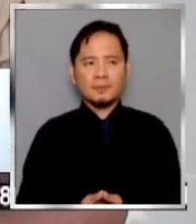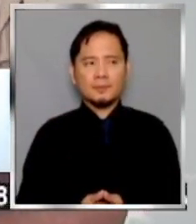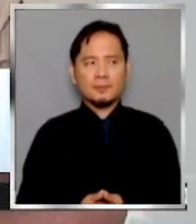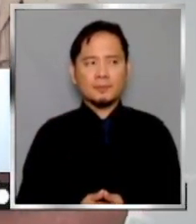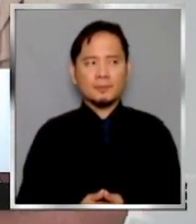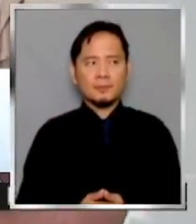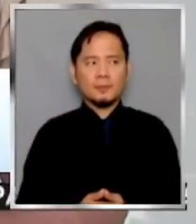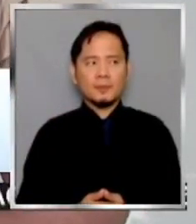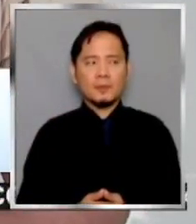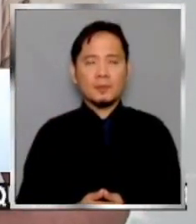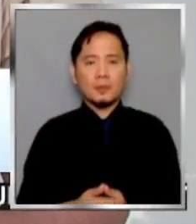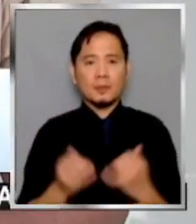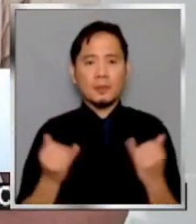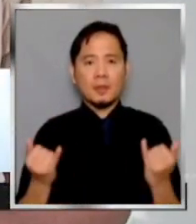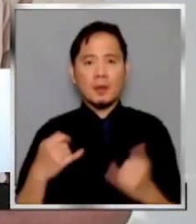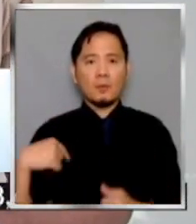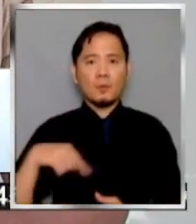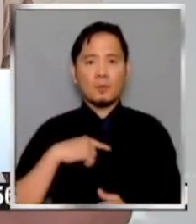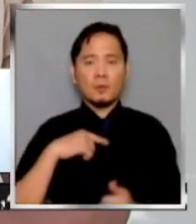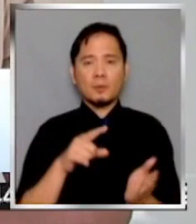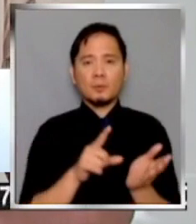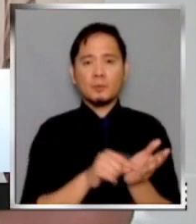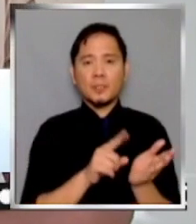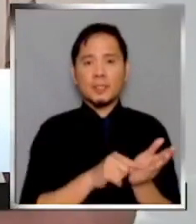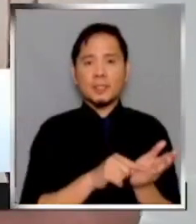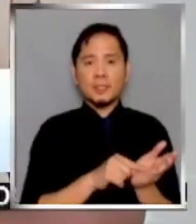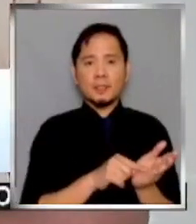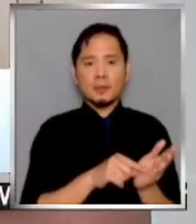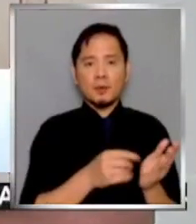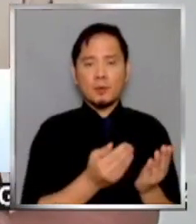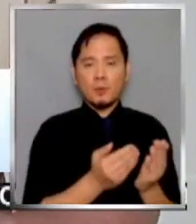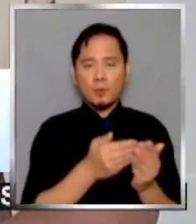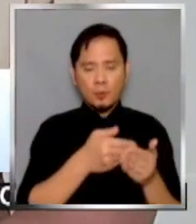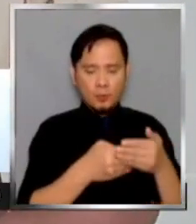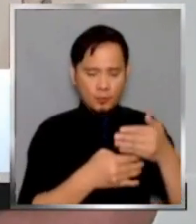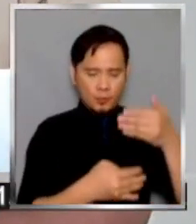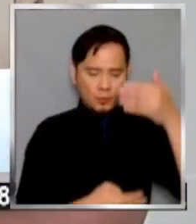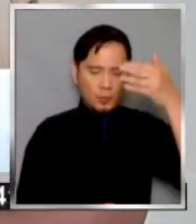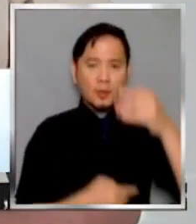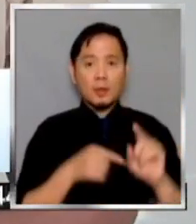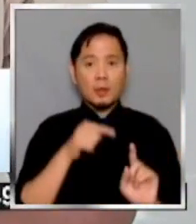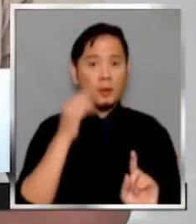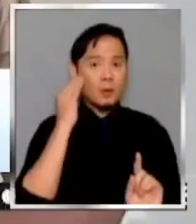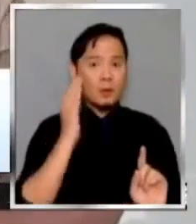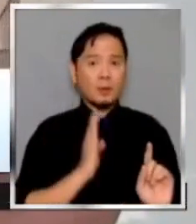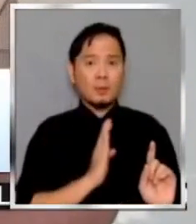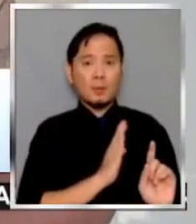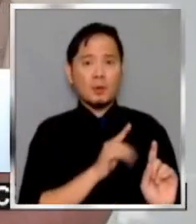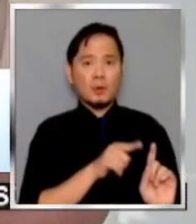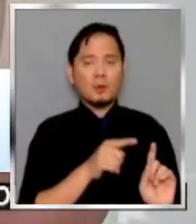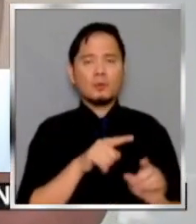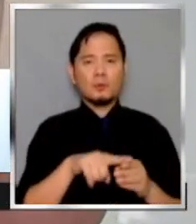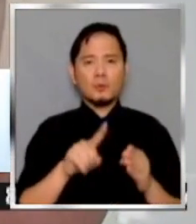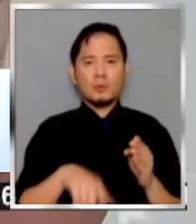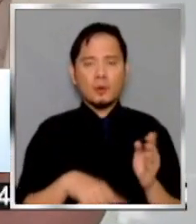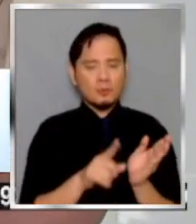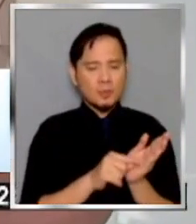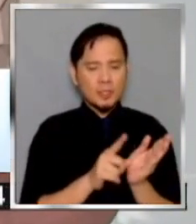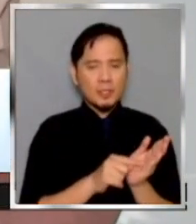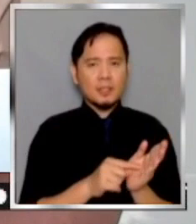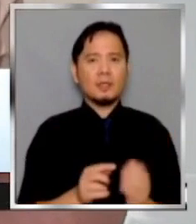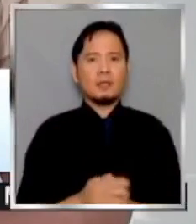piniprint na lang, no, ng Pasig City Board of Canvassers yung resulta. At anumang sandali, no, pagkatapos daw yung maprint